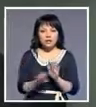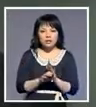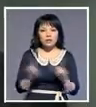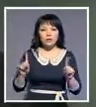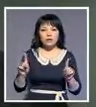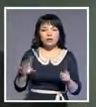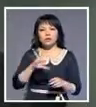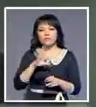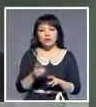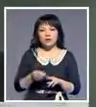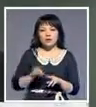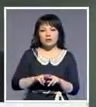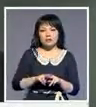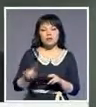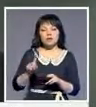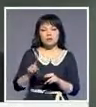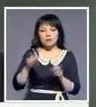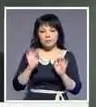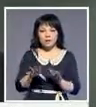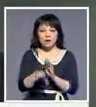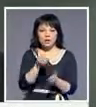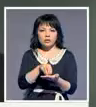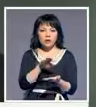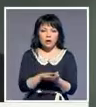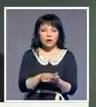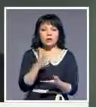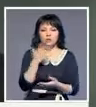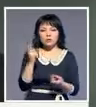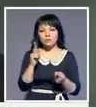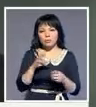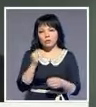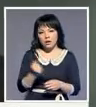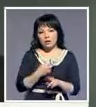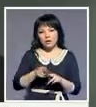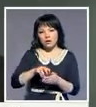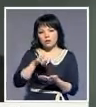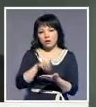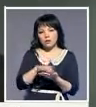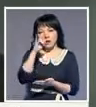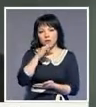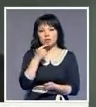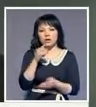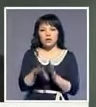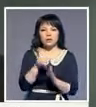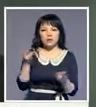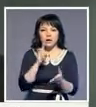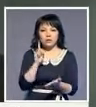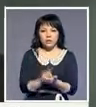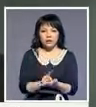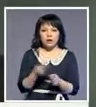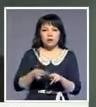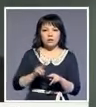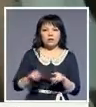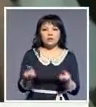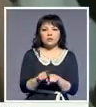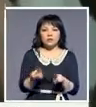бірқатар жобалар талпыныс жасалды, бірақ өкінішке орай тек қана осы екі заң жобасы ғана енгізілді. Балалардың құқығын қорғау